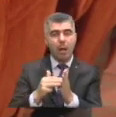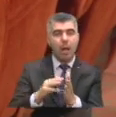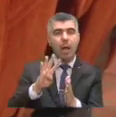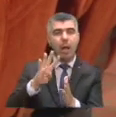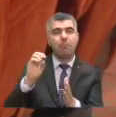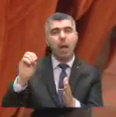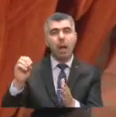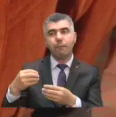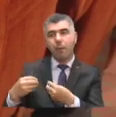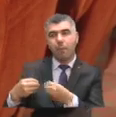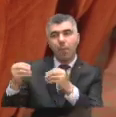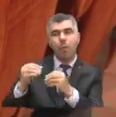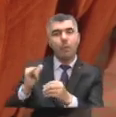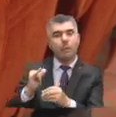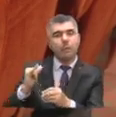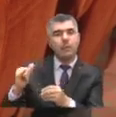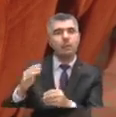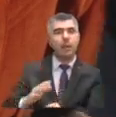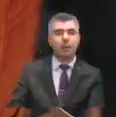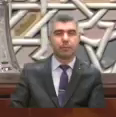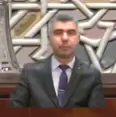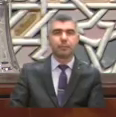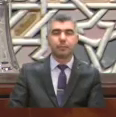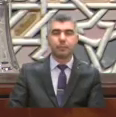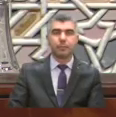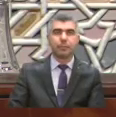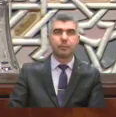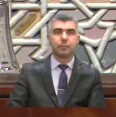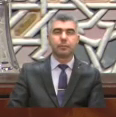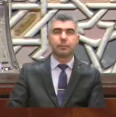كيصدروا بصفة منتظمة.